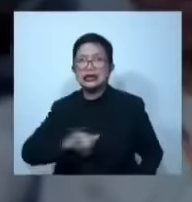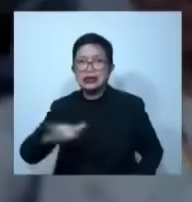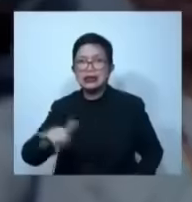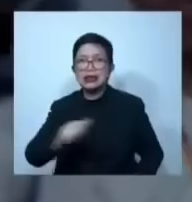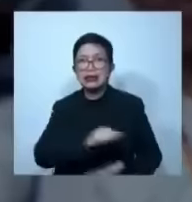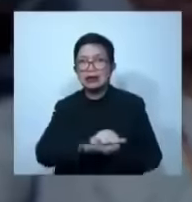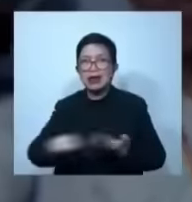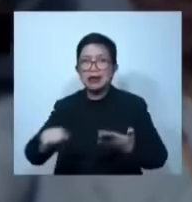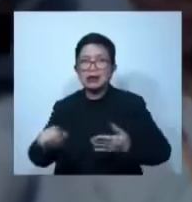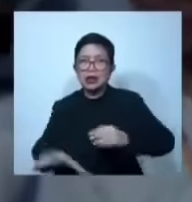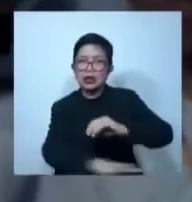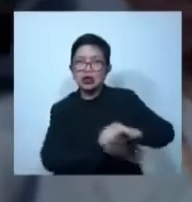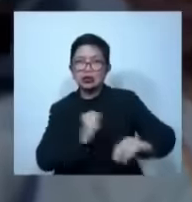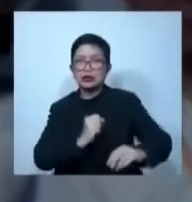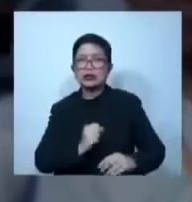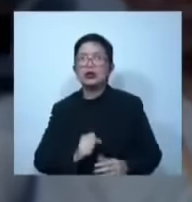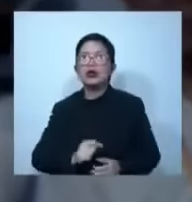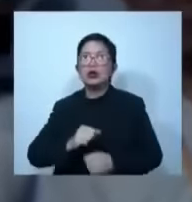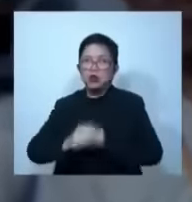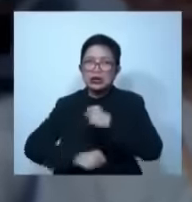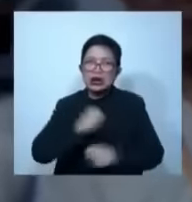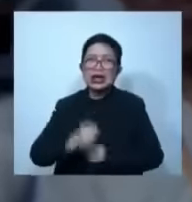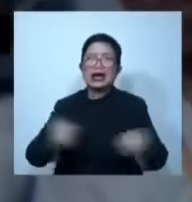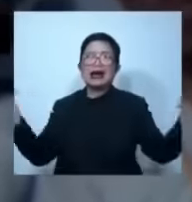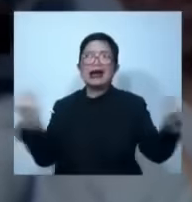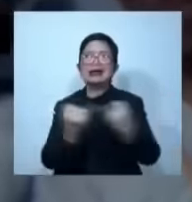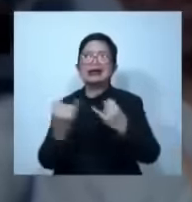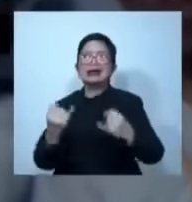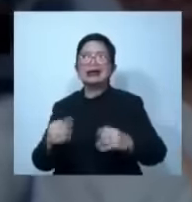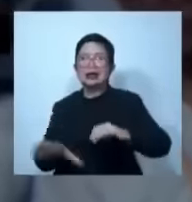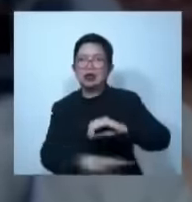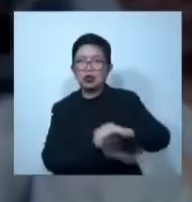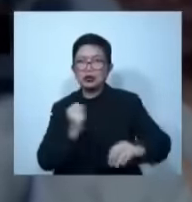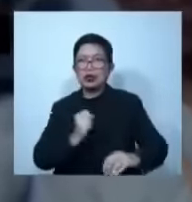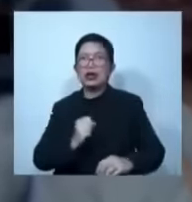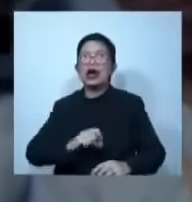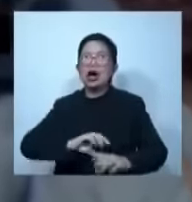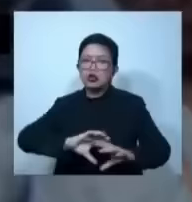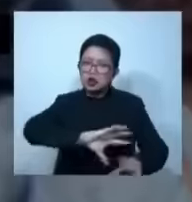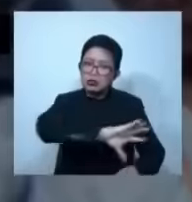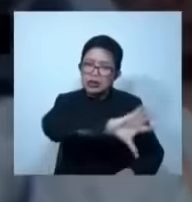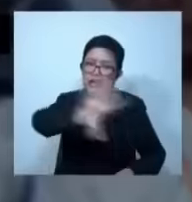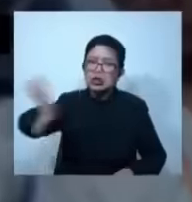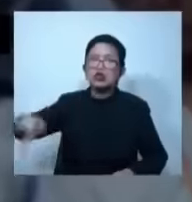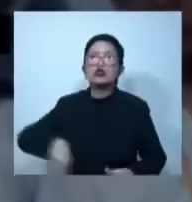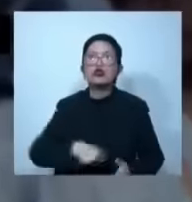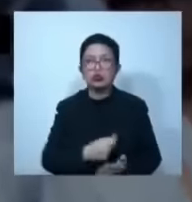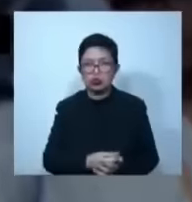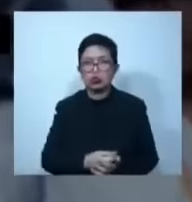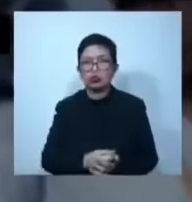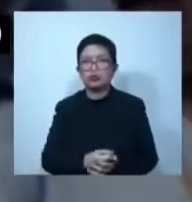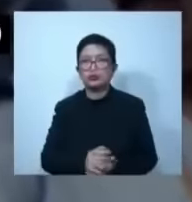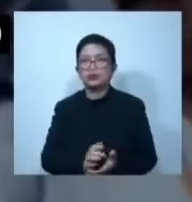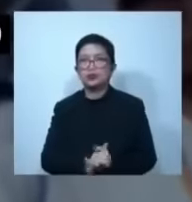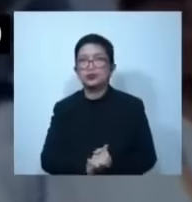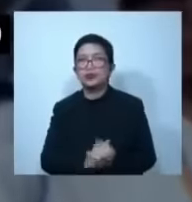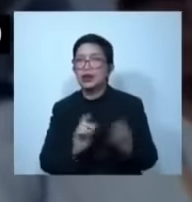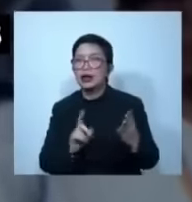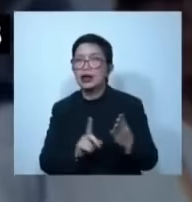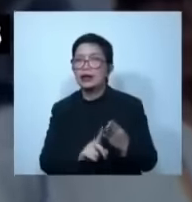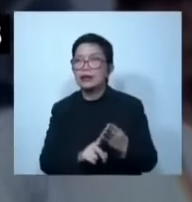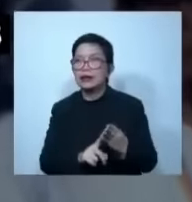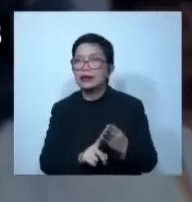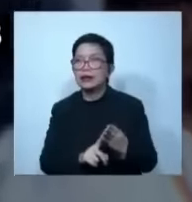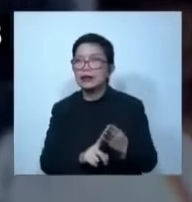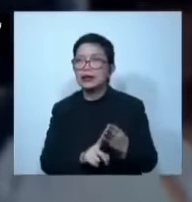harus gerakan anti korupsi harus menjadi gerakan semesta yang melibatkan seluruh rakyat. Kemudian yang keempat yang